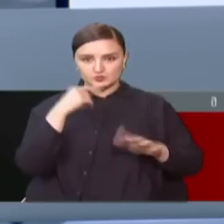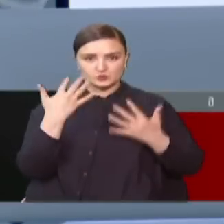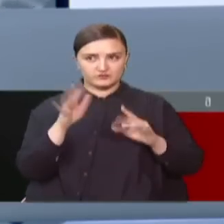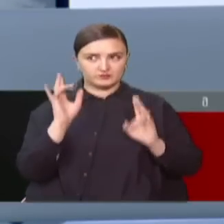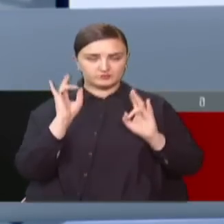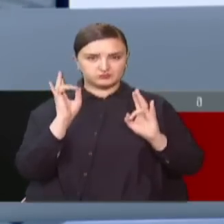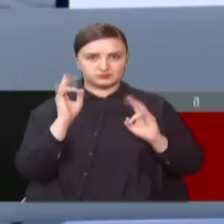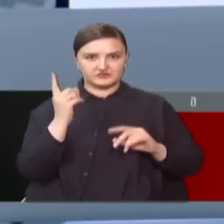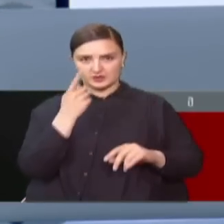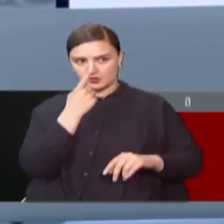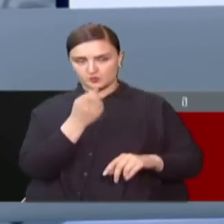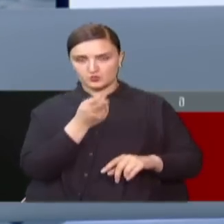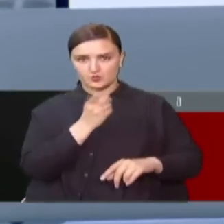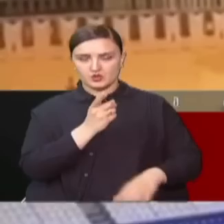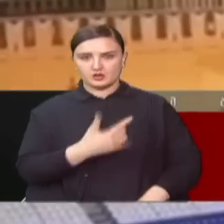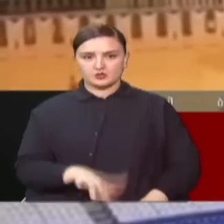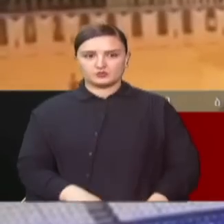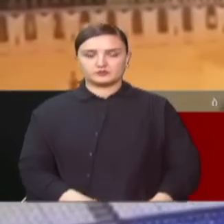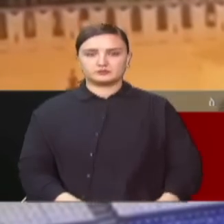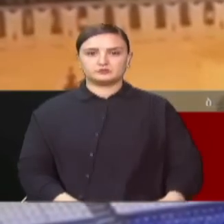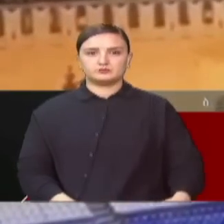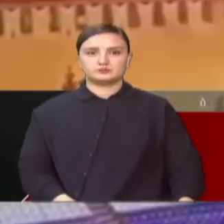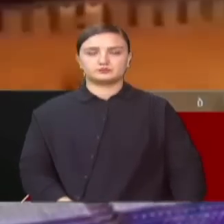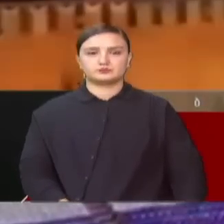გაისმა პირველი მუქარა.